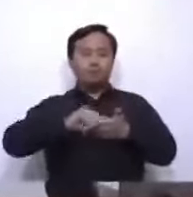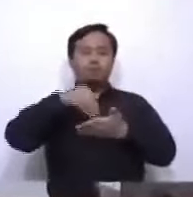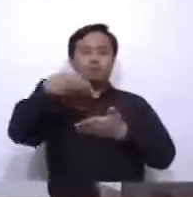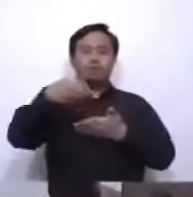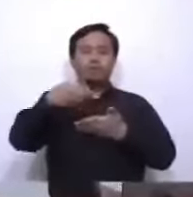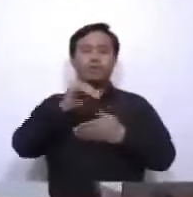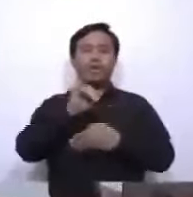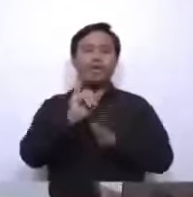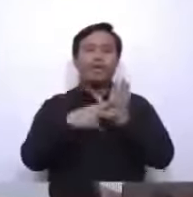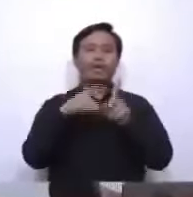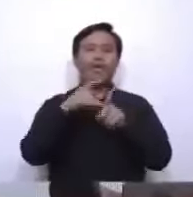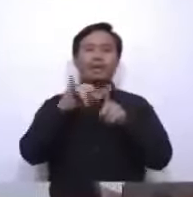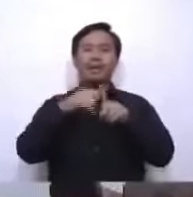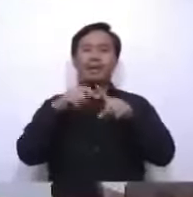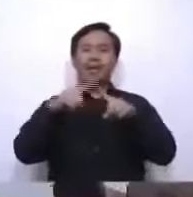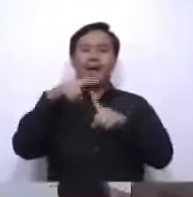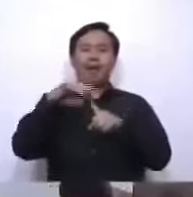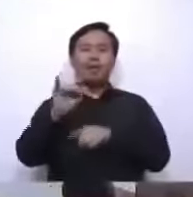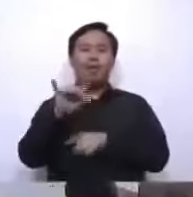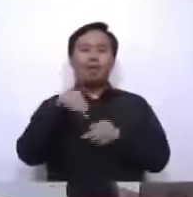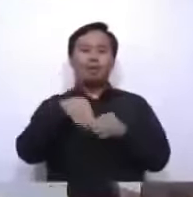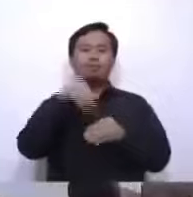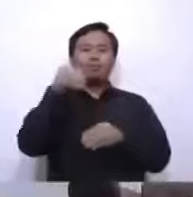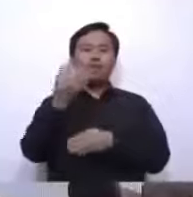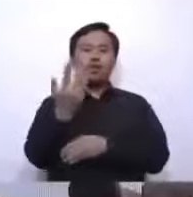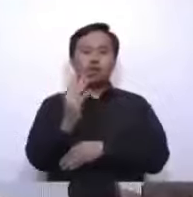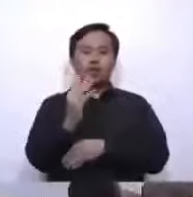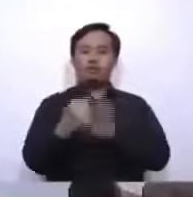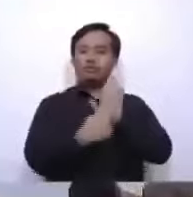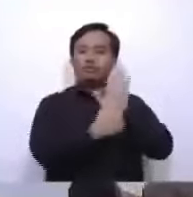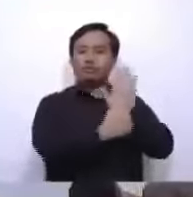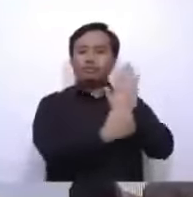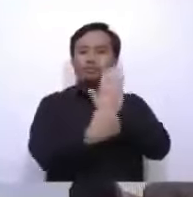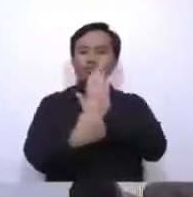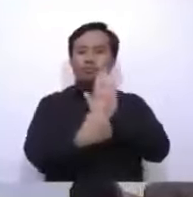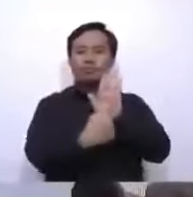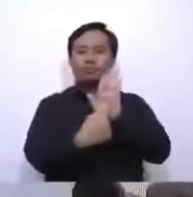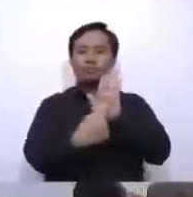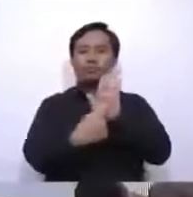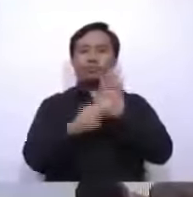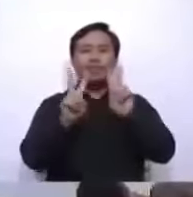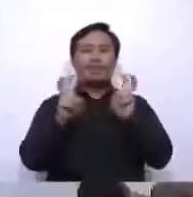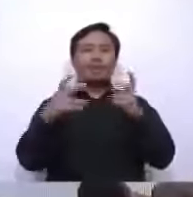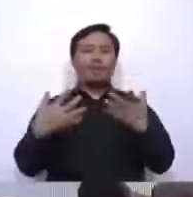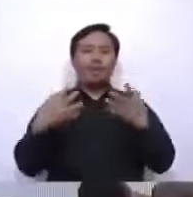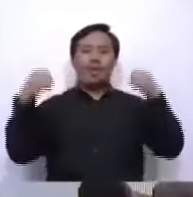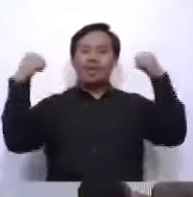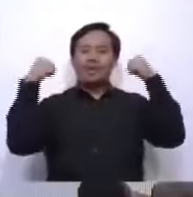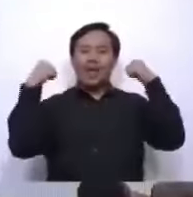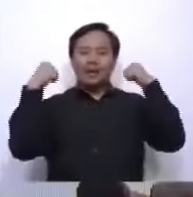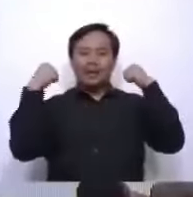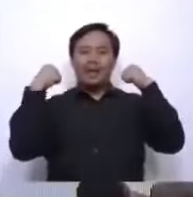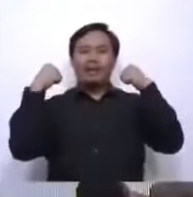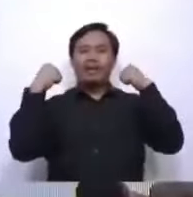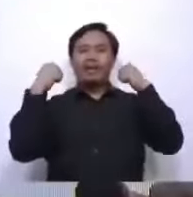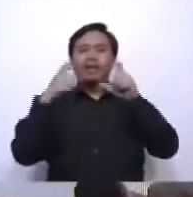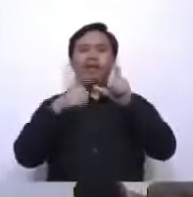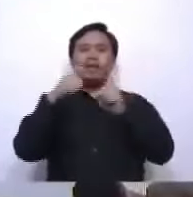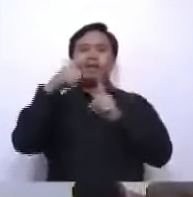sudah dipilih. Ini dia. Diperlihatkan ke arah audiens. Kesehatan dan